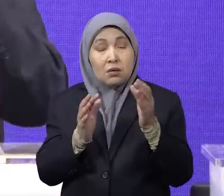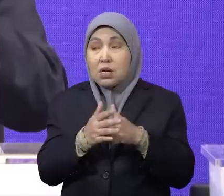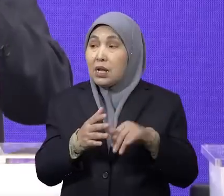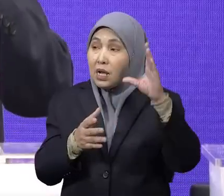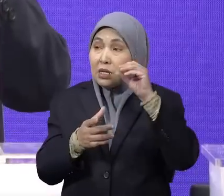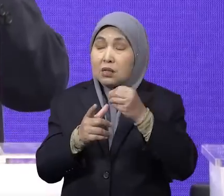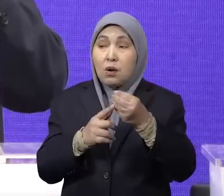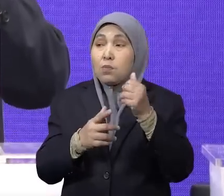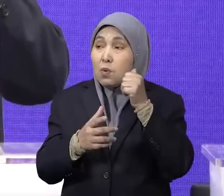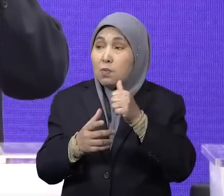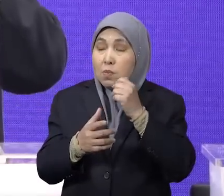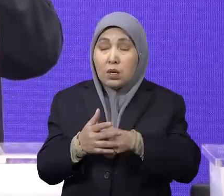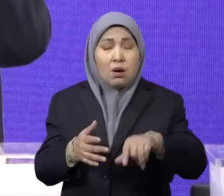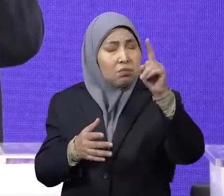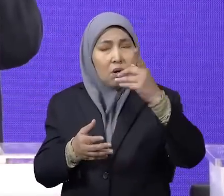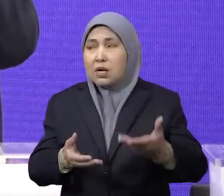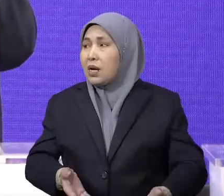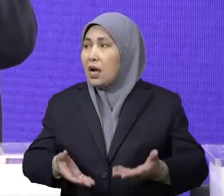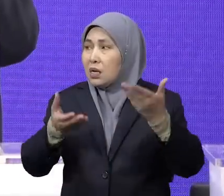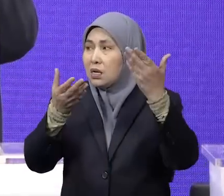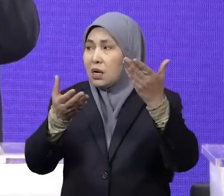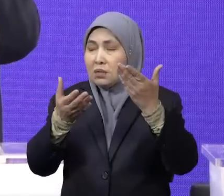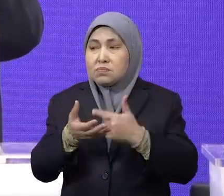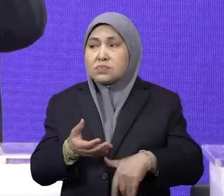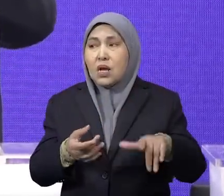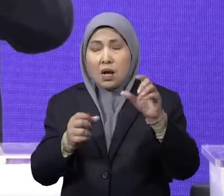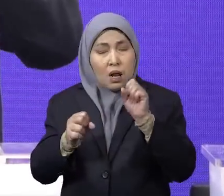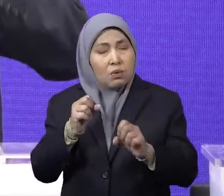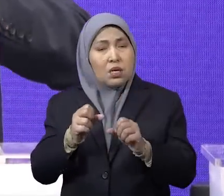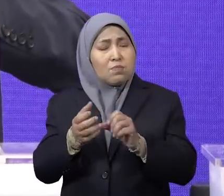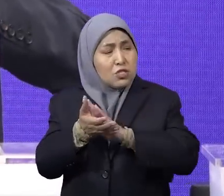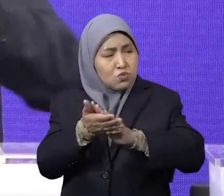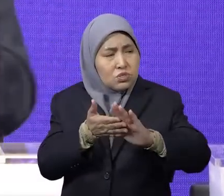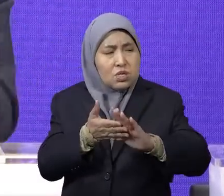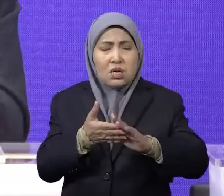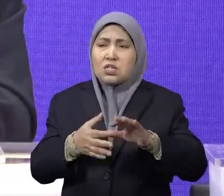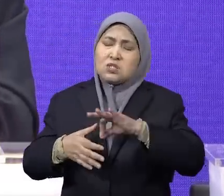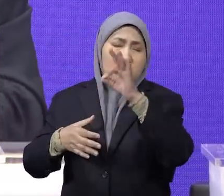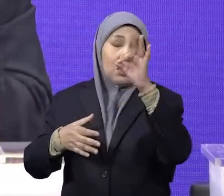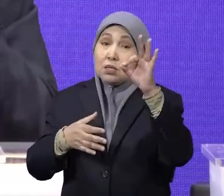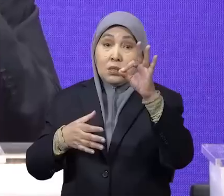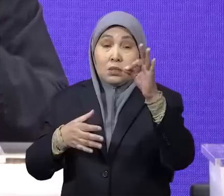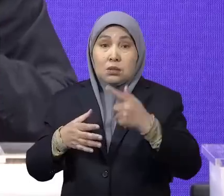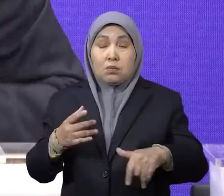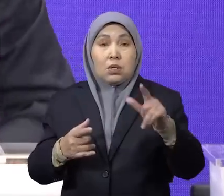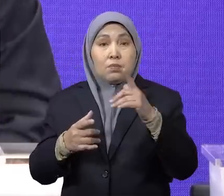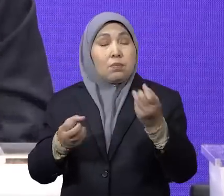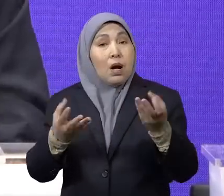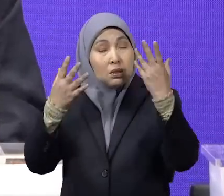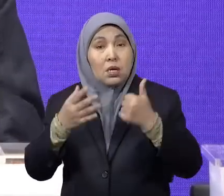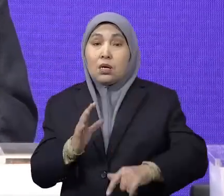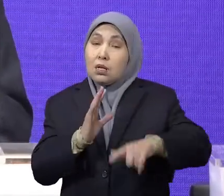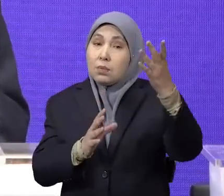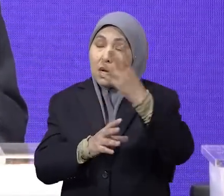ataupun wanita, Allah Ta'ala akan angkat kedudukan mereka andai dia menyucikan jiwanya hanya untuk Allah Ta'ala. Macam-macam kelebihan